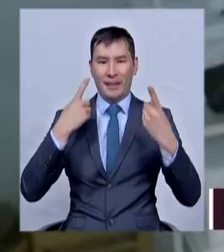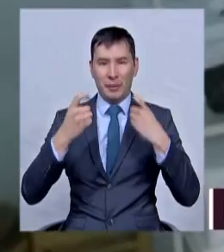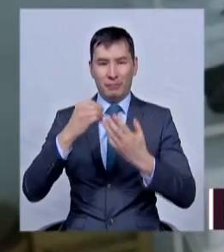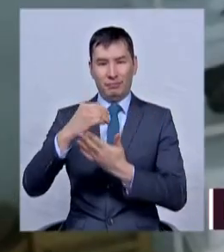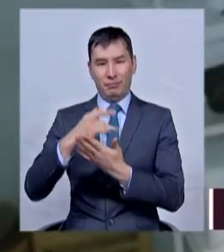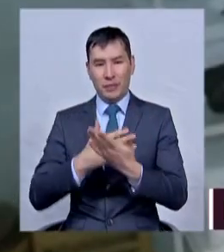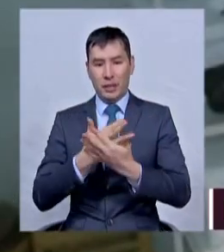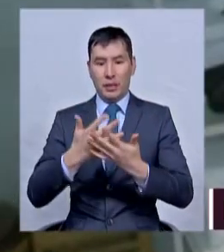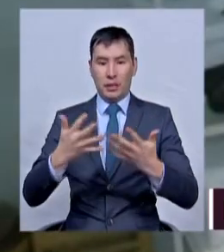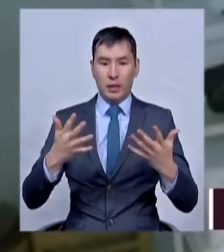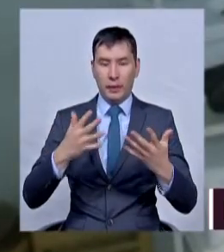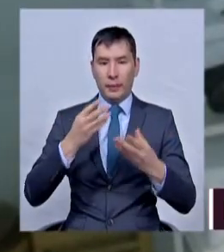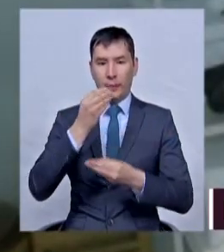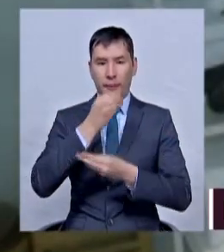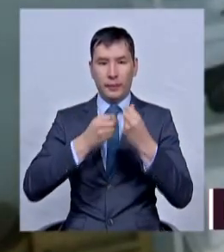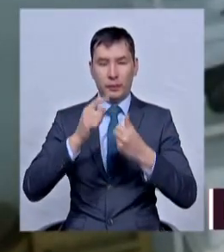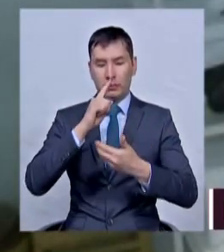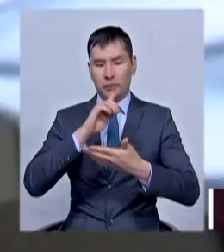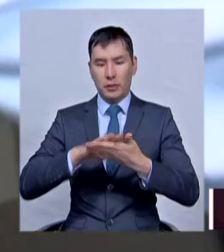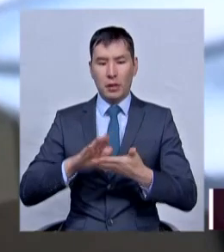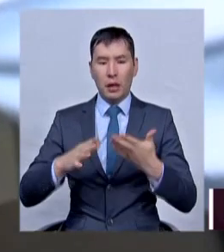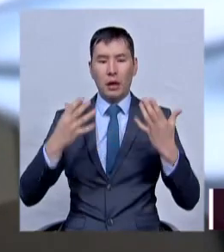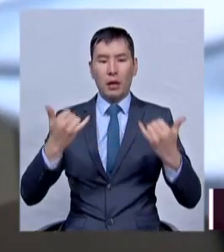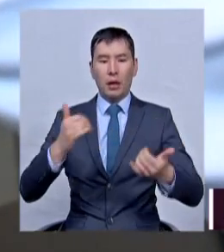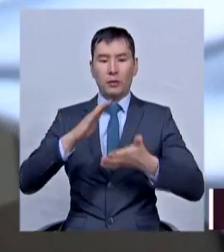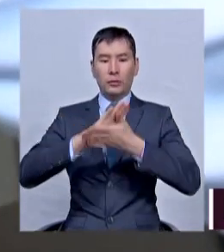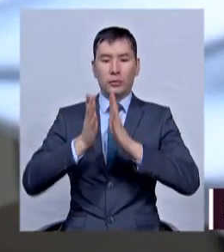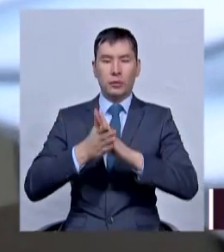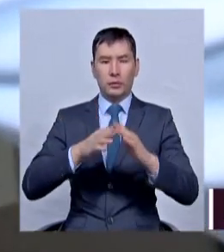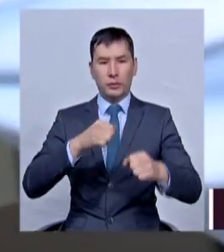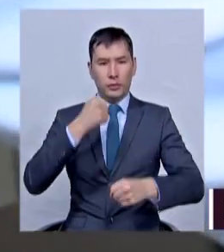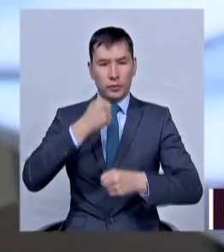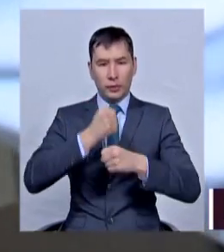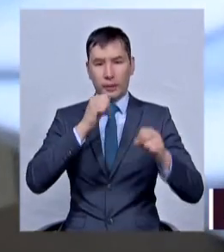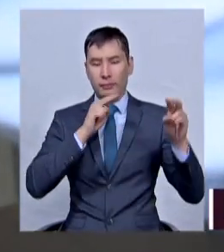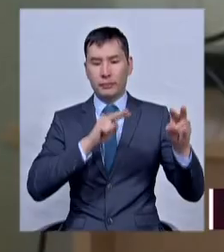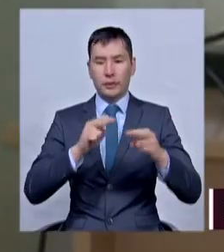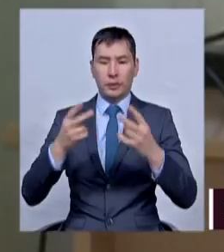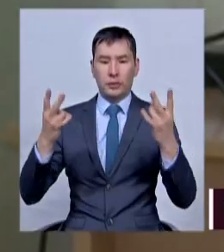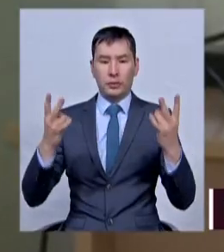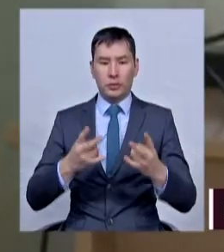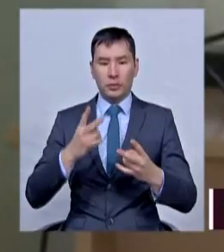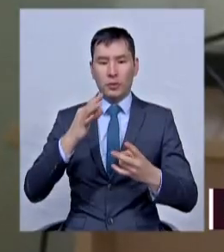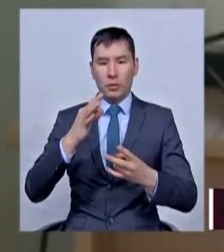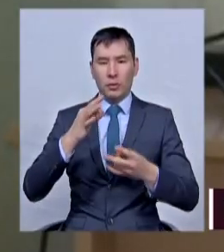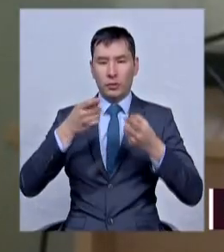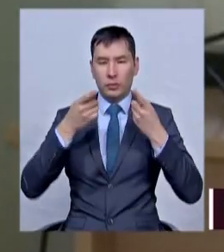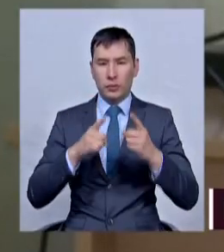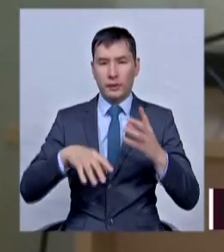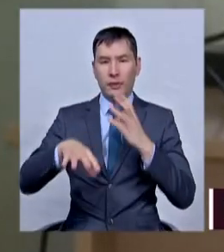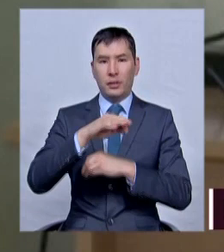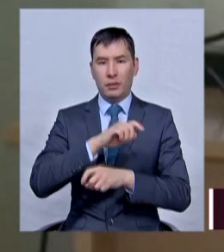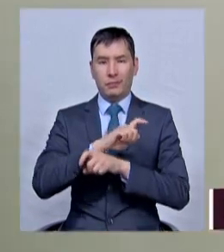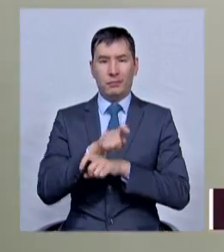стратегиясына зиянын тигізетінін ескертті. Қазіргі ахуал жете бағаланбай, қабылданған шаралар толық жүзеге асырылмай отыр деді. Халықтың